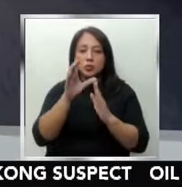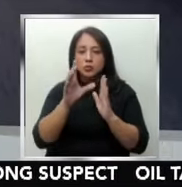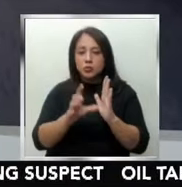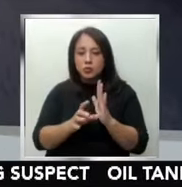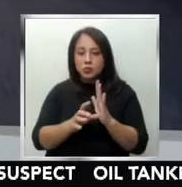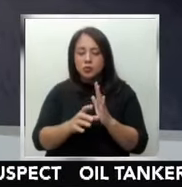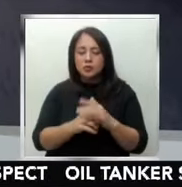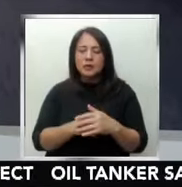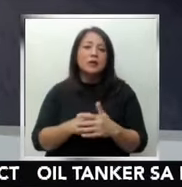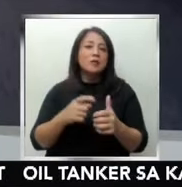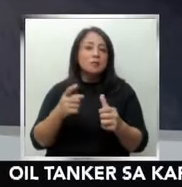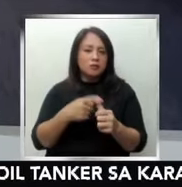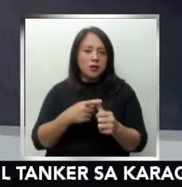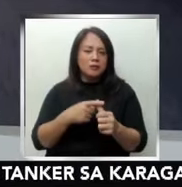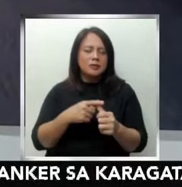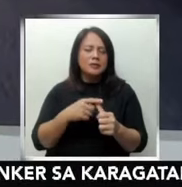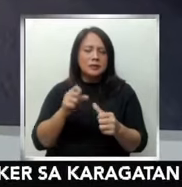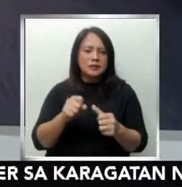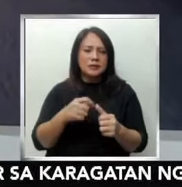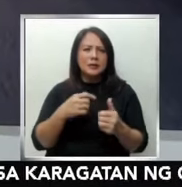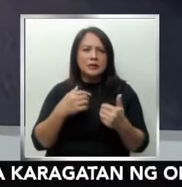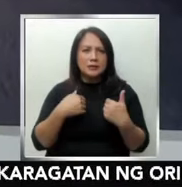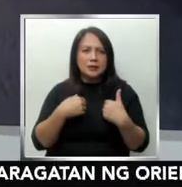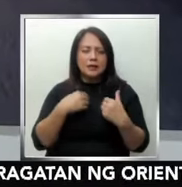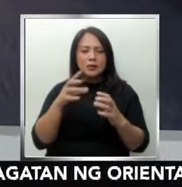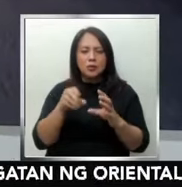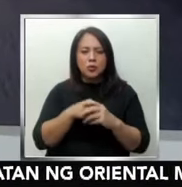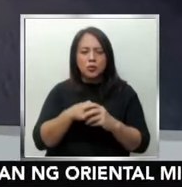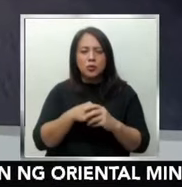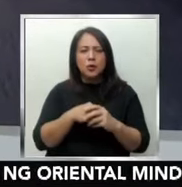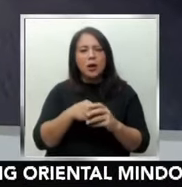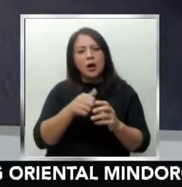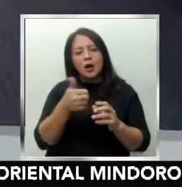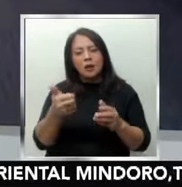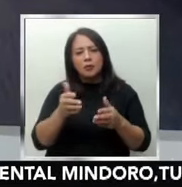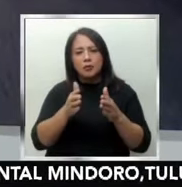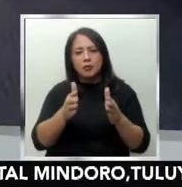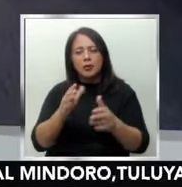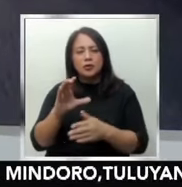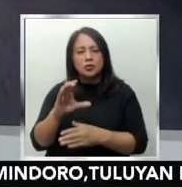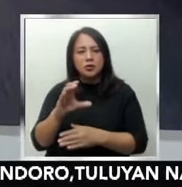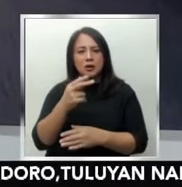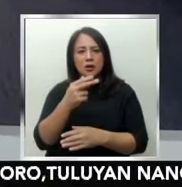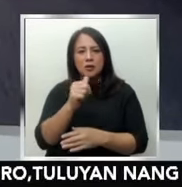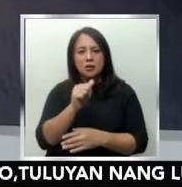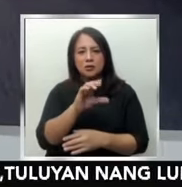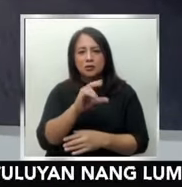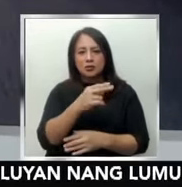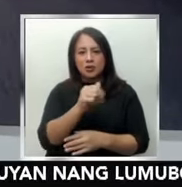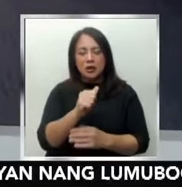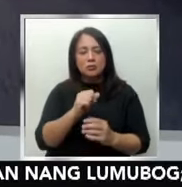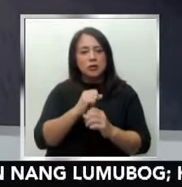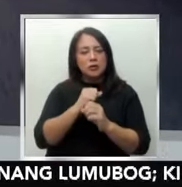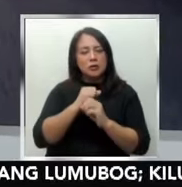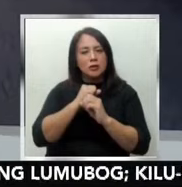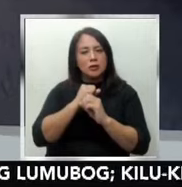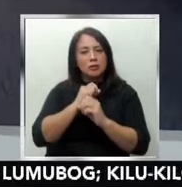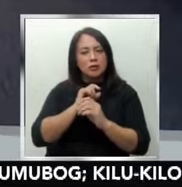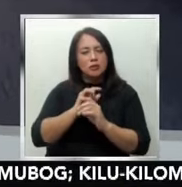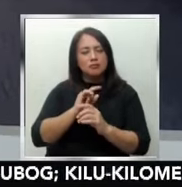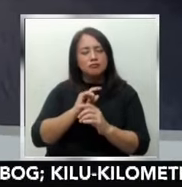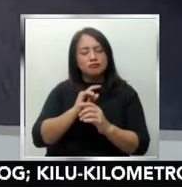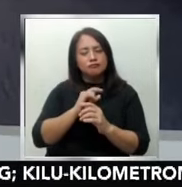prayoridad may hakbang din ito kaugnayan ng Magkaibang paraan ang charter change na isinusulong nila at ng senado